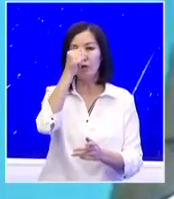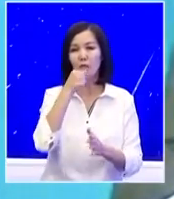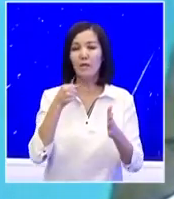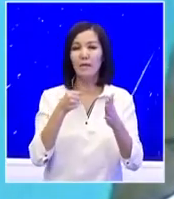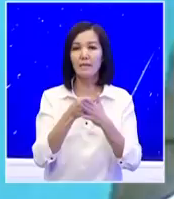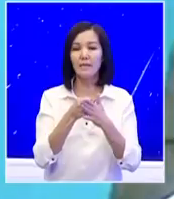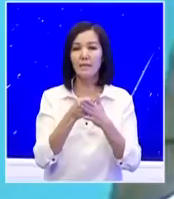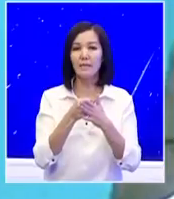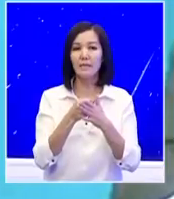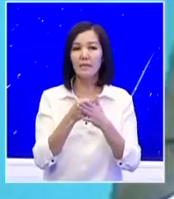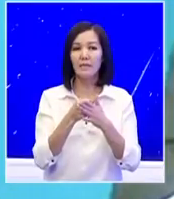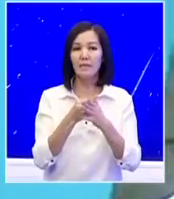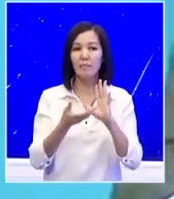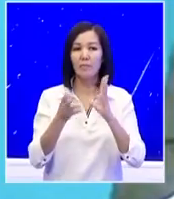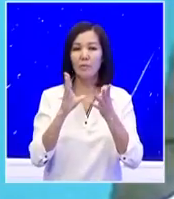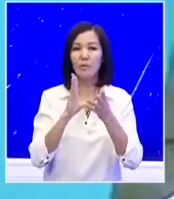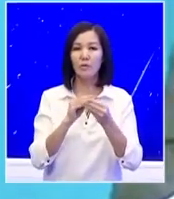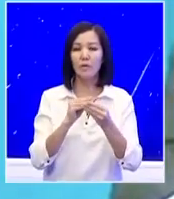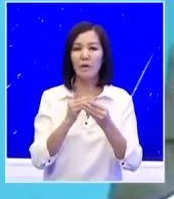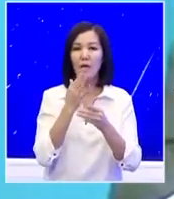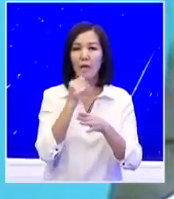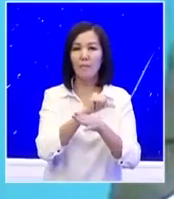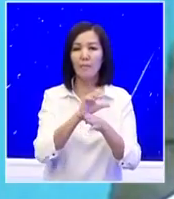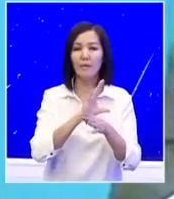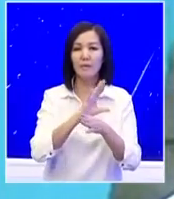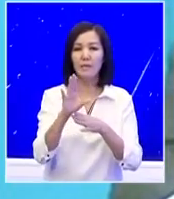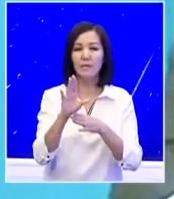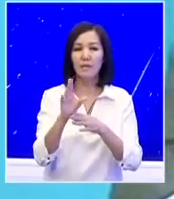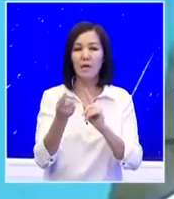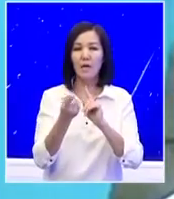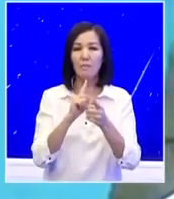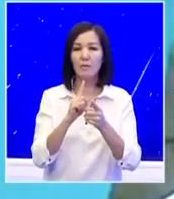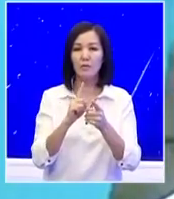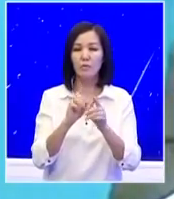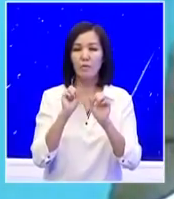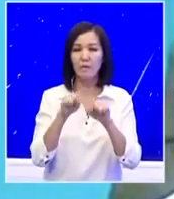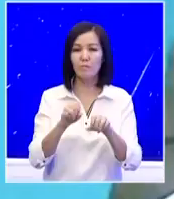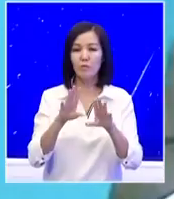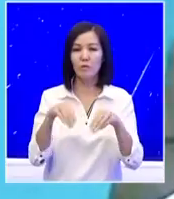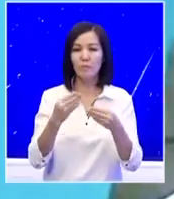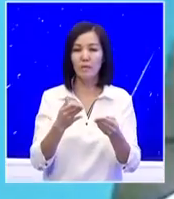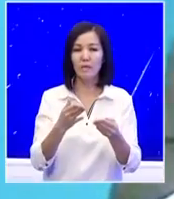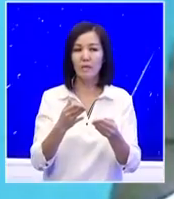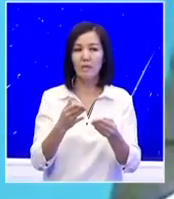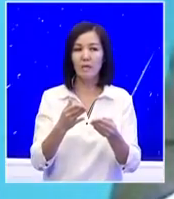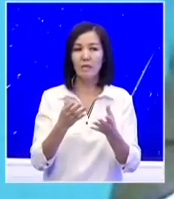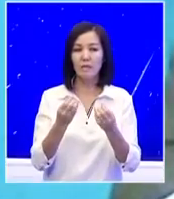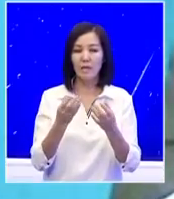бүкіл су өнімдері бойынша импортты 100% алмастыруға мүмкіндік береді. Осыған